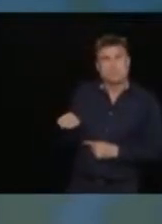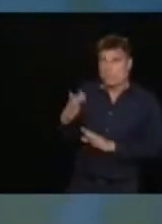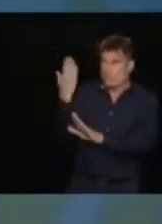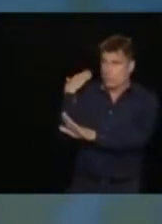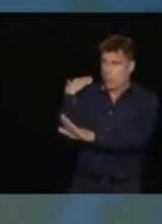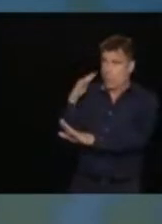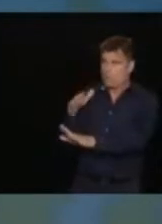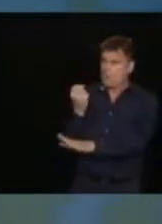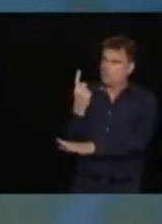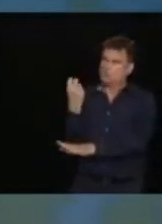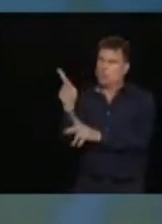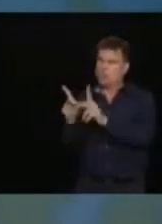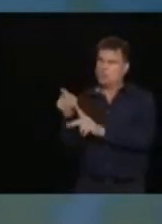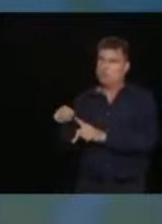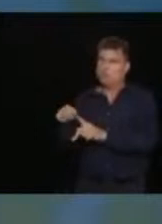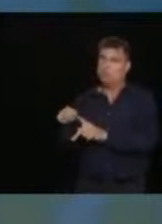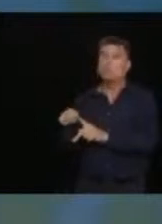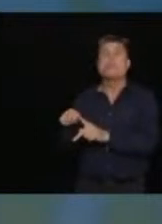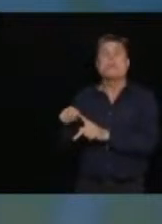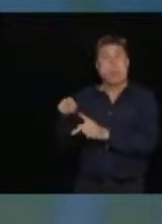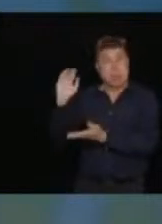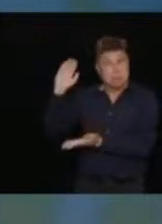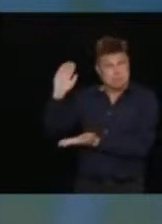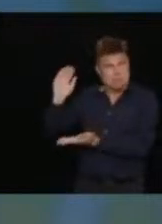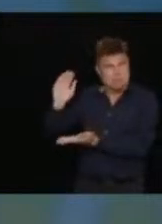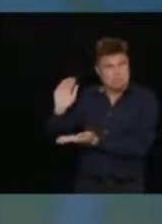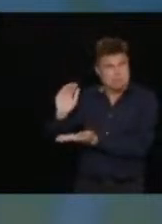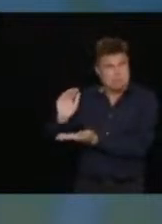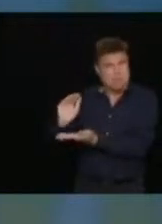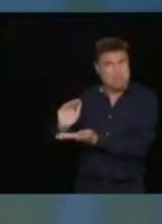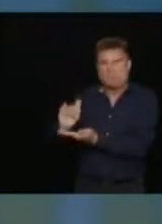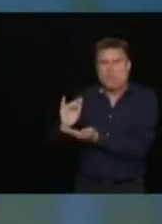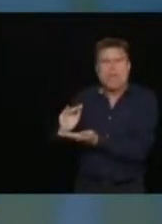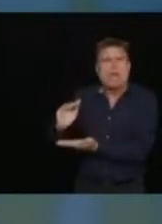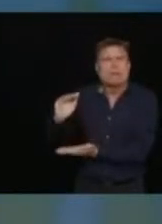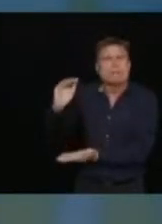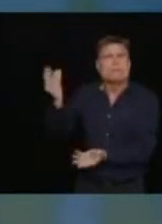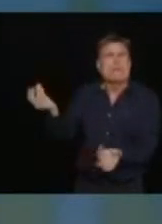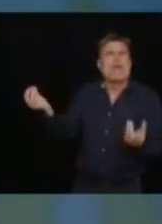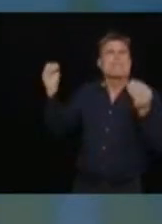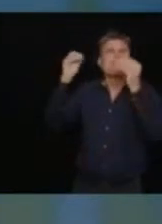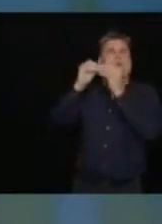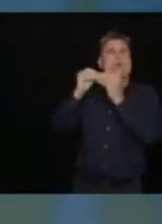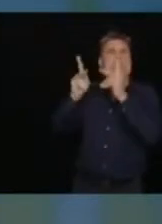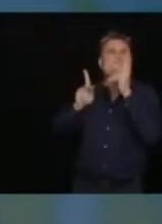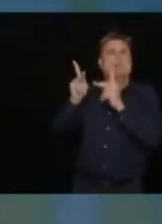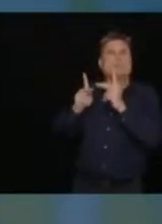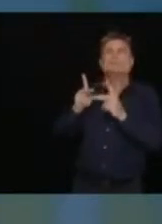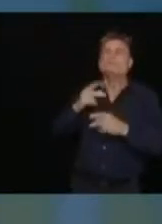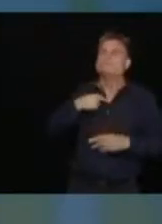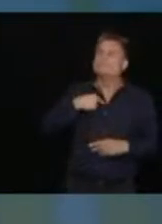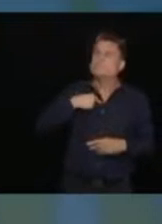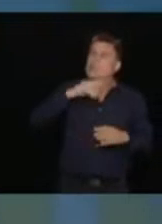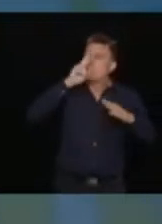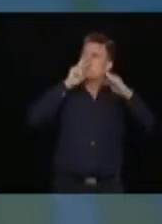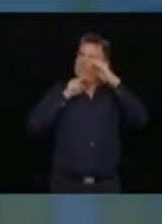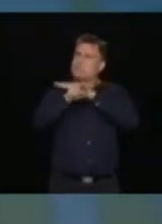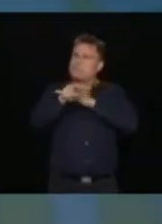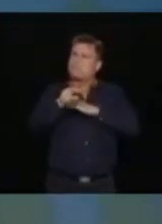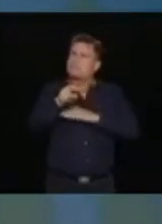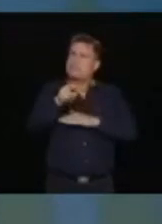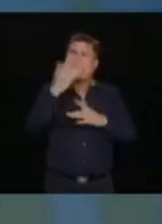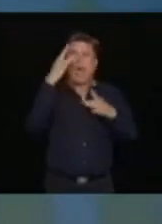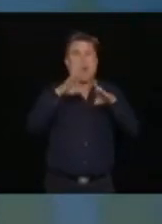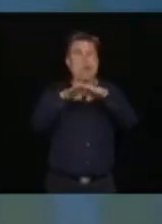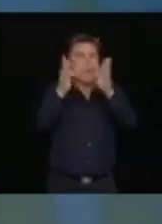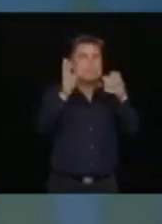我们相当清楚随着大家的这个活动的增加，这个病毒的会新增数量